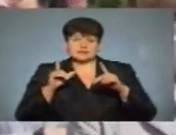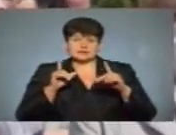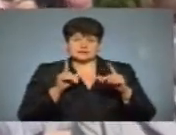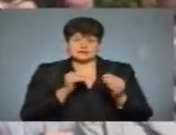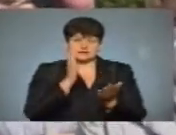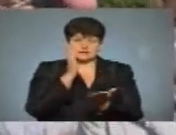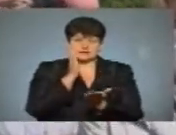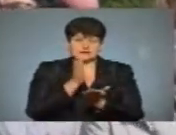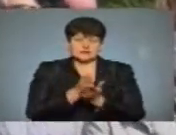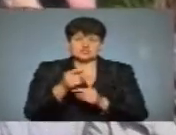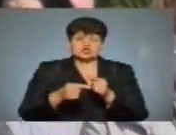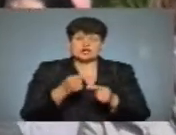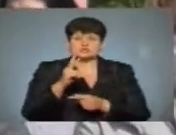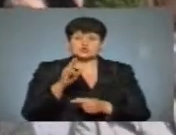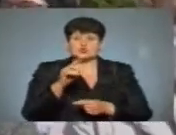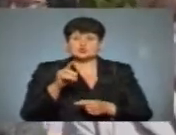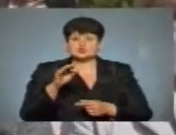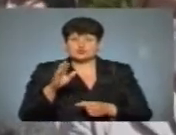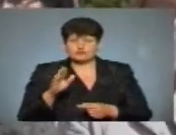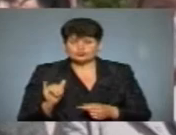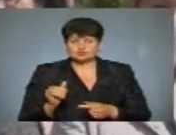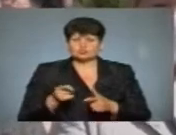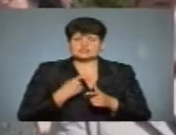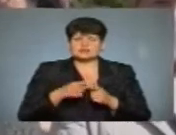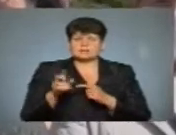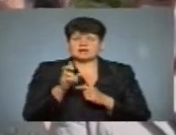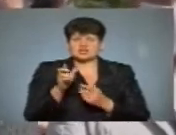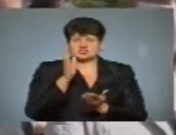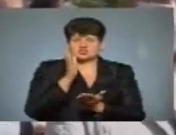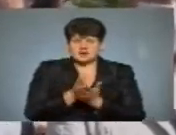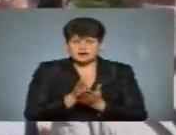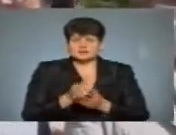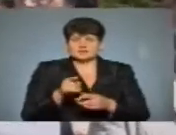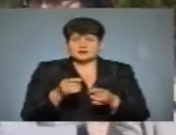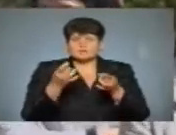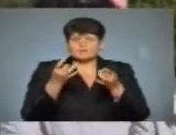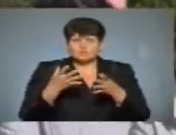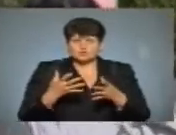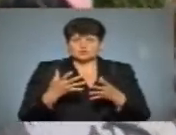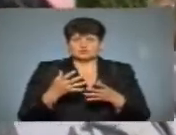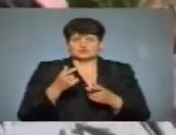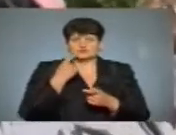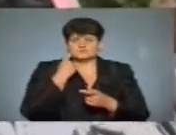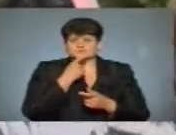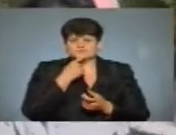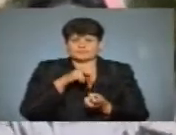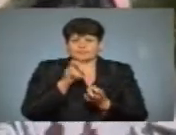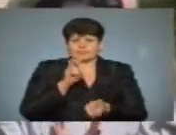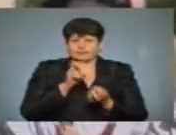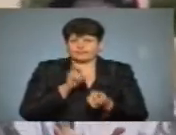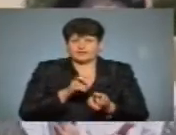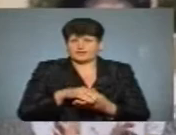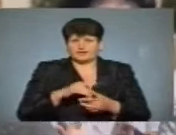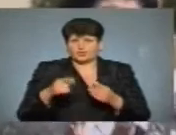їхати, наприклад, чи через Козову, чи на Бережани по прямій дорозі, там просто можуть повіліти літати пломби з зубів і колеса і